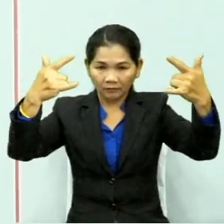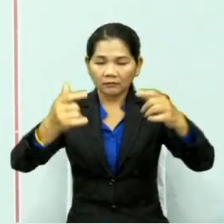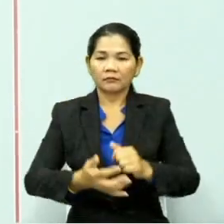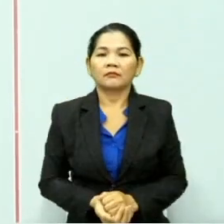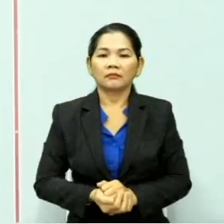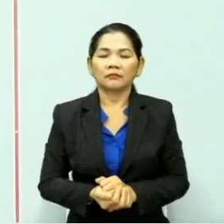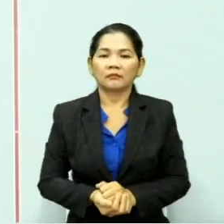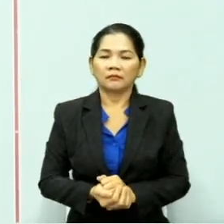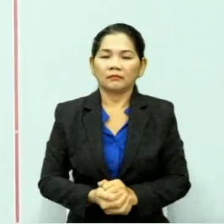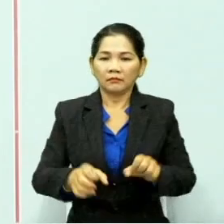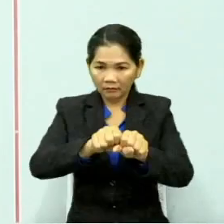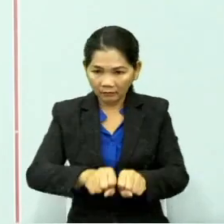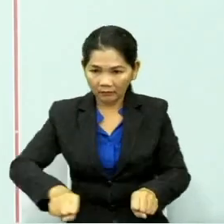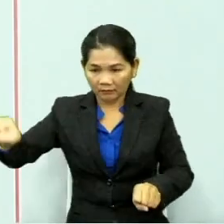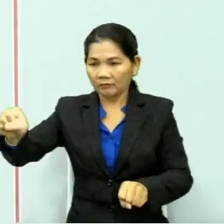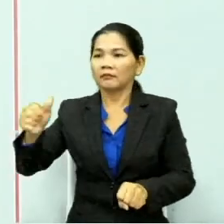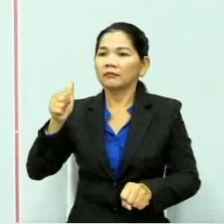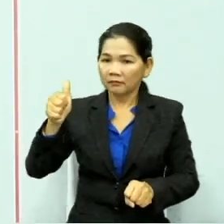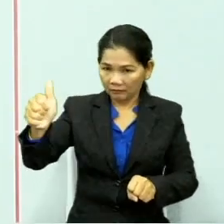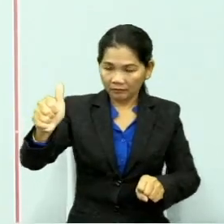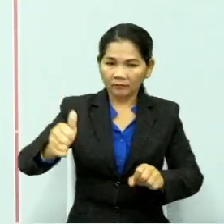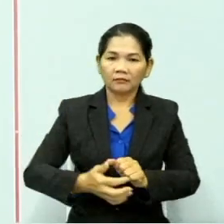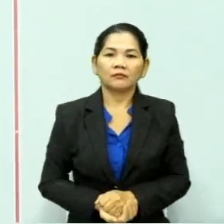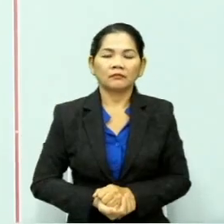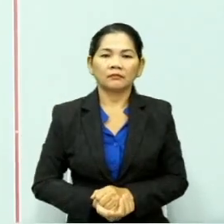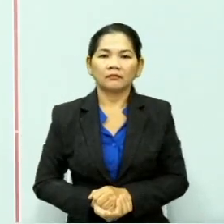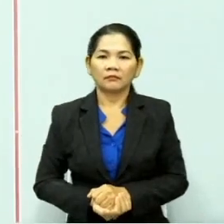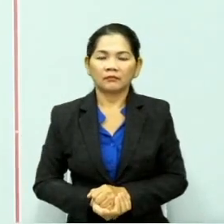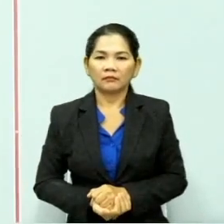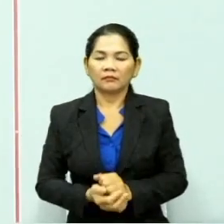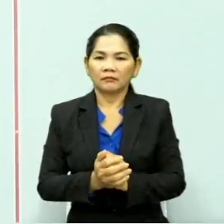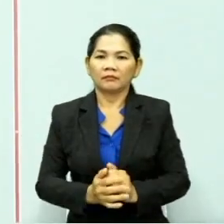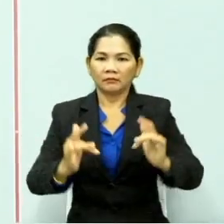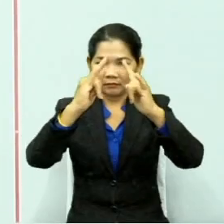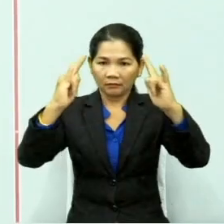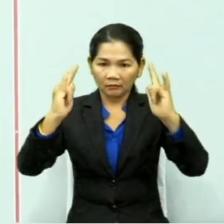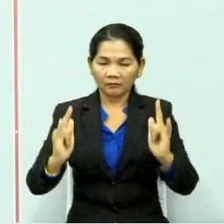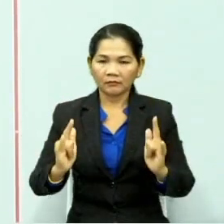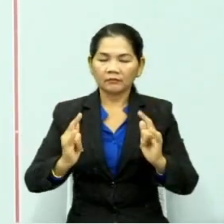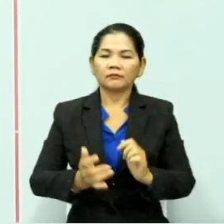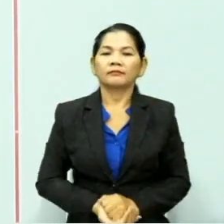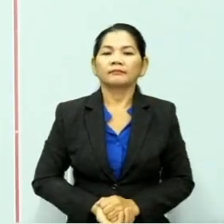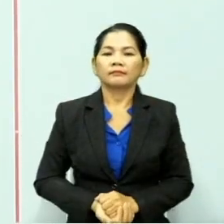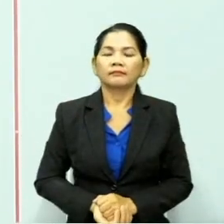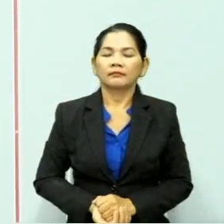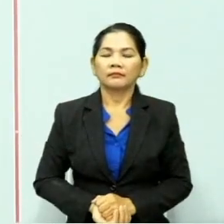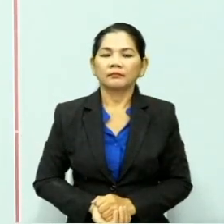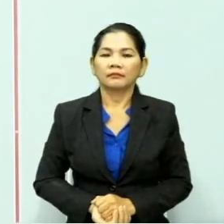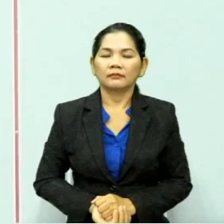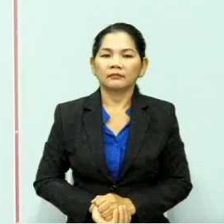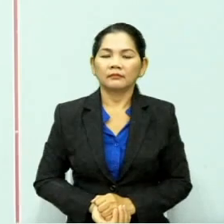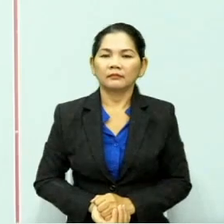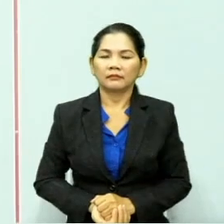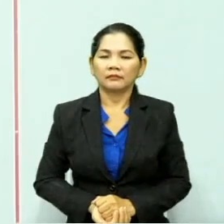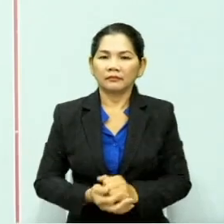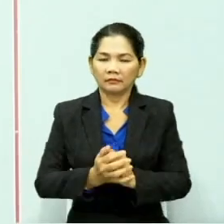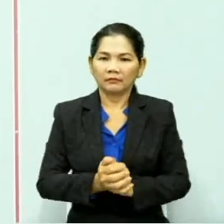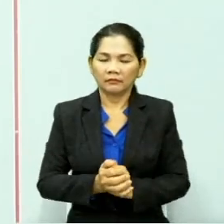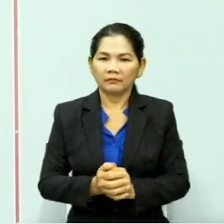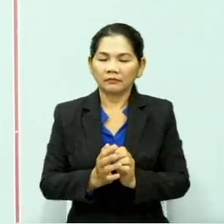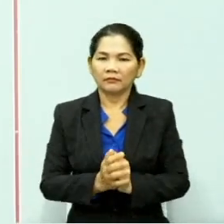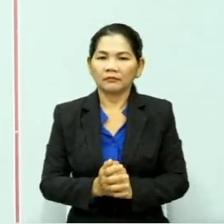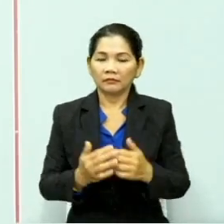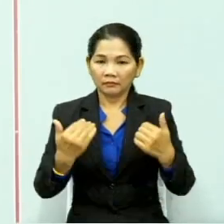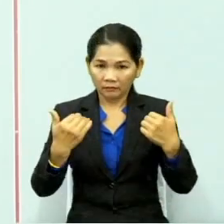prea khăn sai lỗ tiền bon tì đây ba